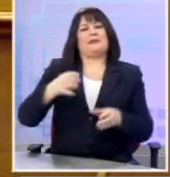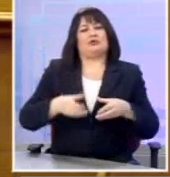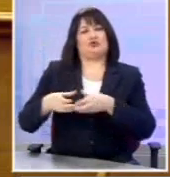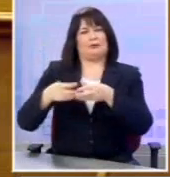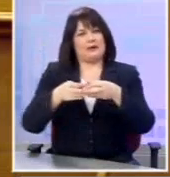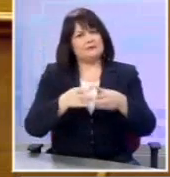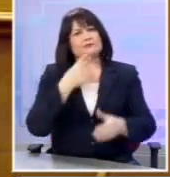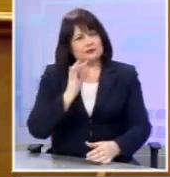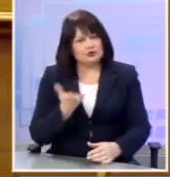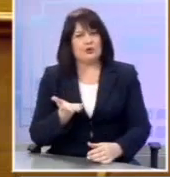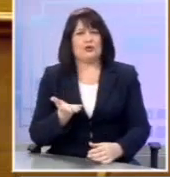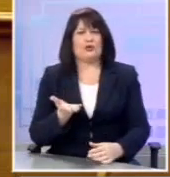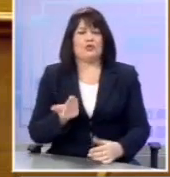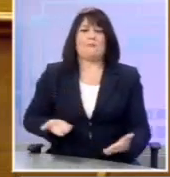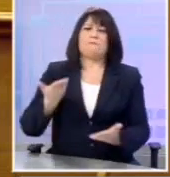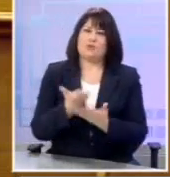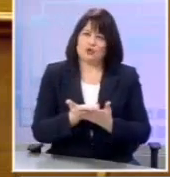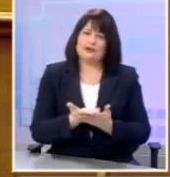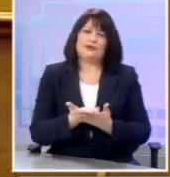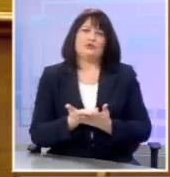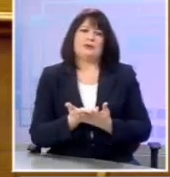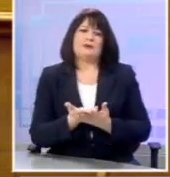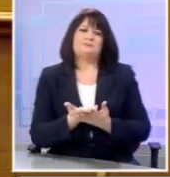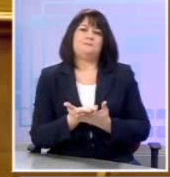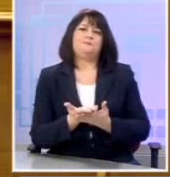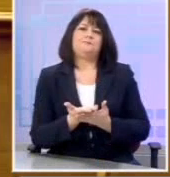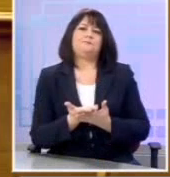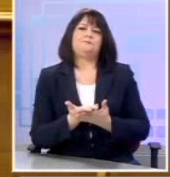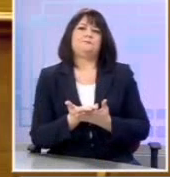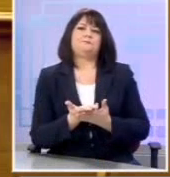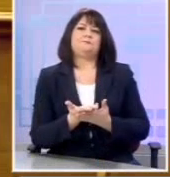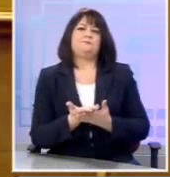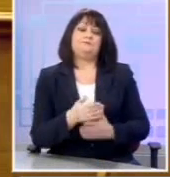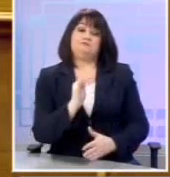αυτό και προτείνουμε στο λεγόμενο νέο